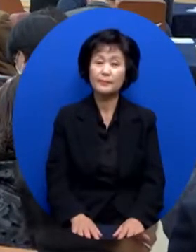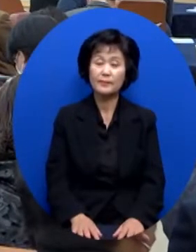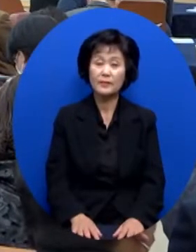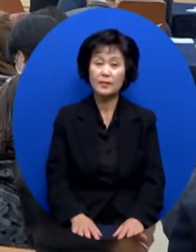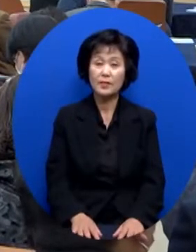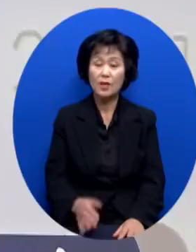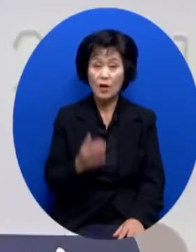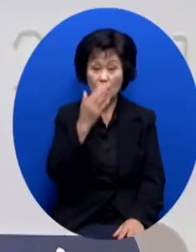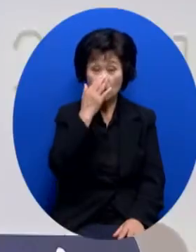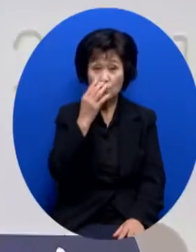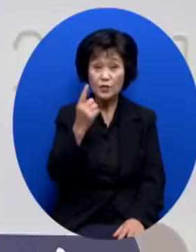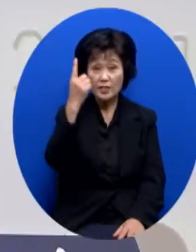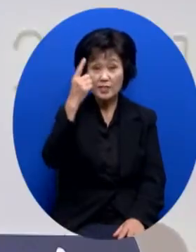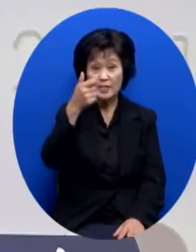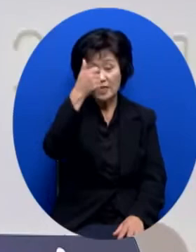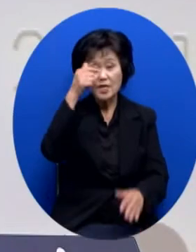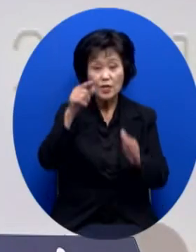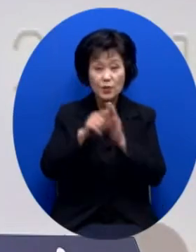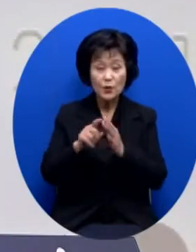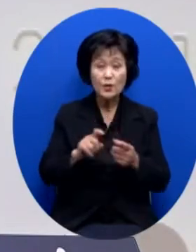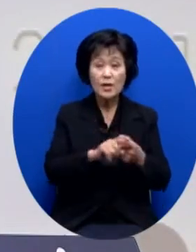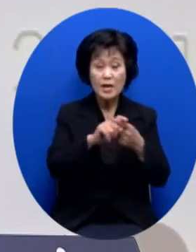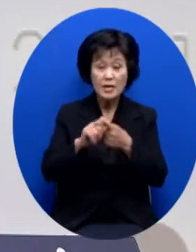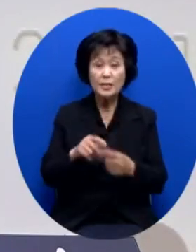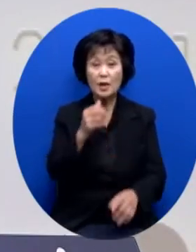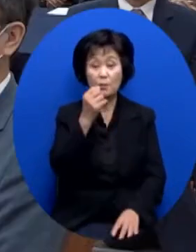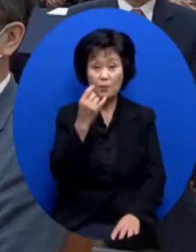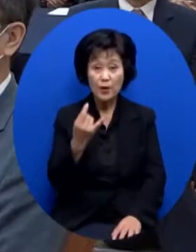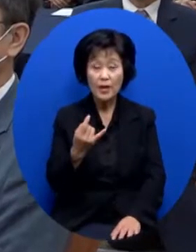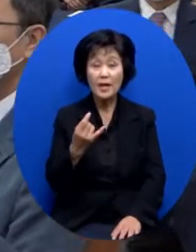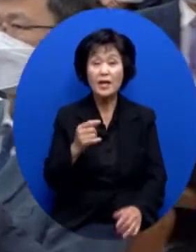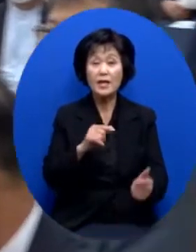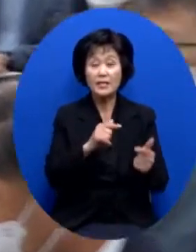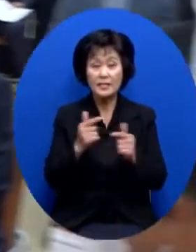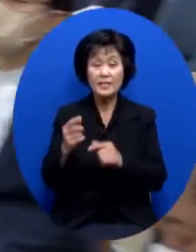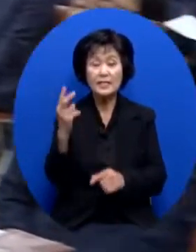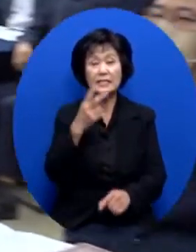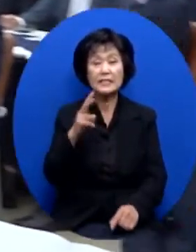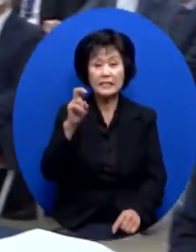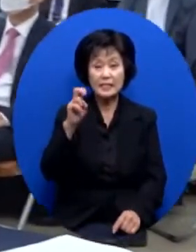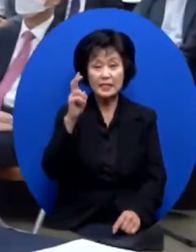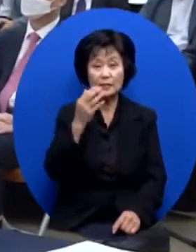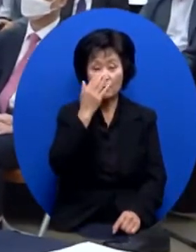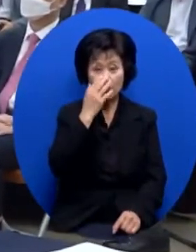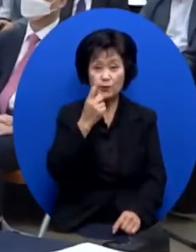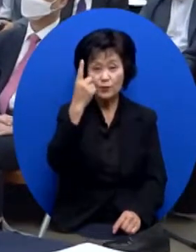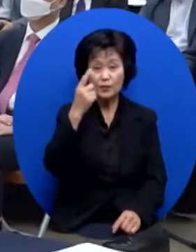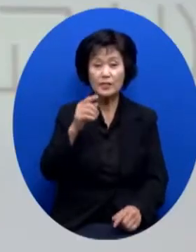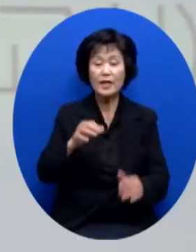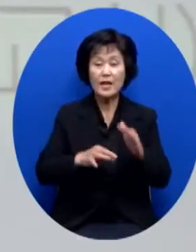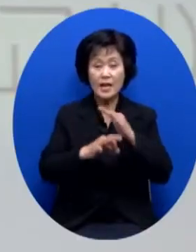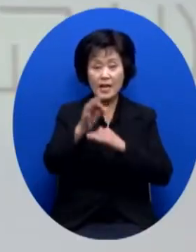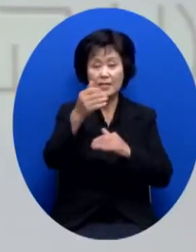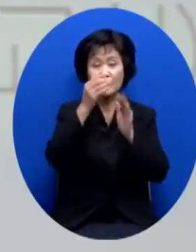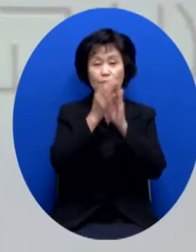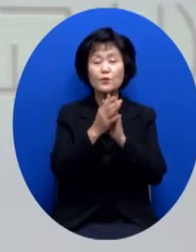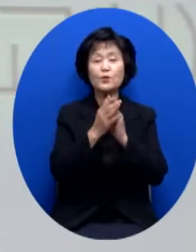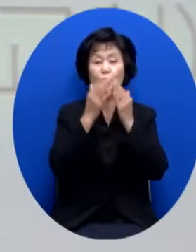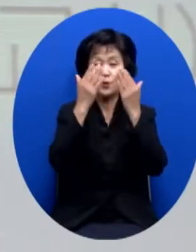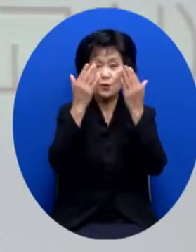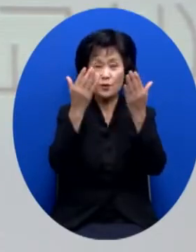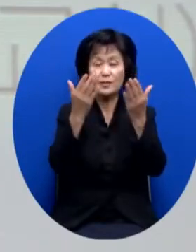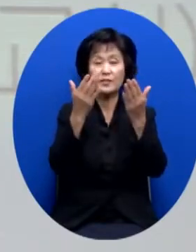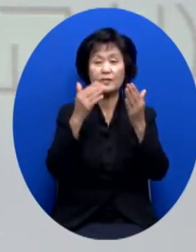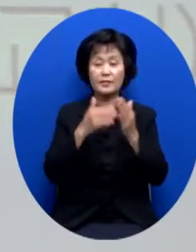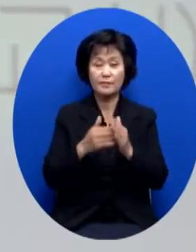순천시 기독교총연합회와 순천시청 공직자선교회가 2022년 순천시 조찬기도회를 열었습니다. 연합회